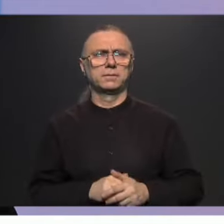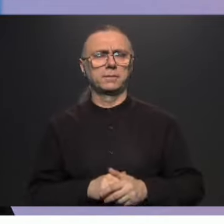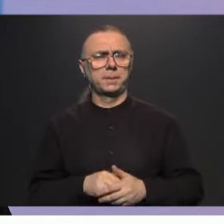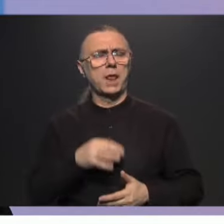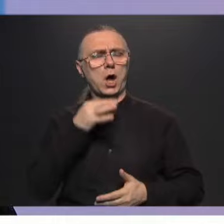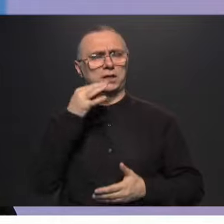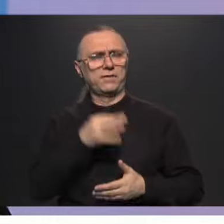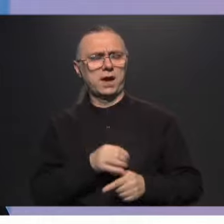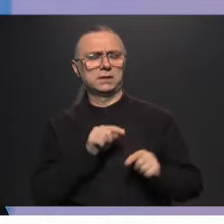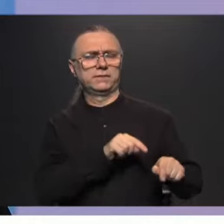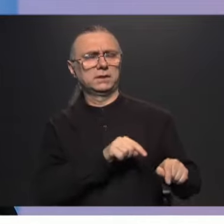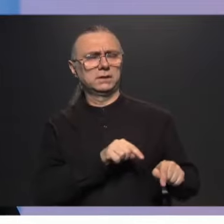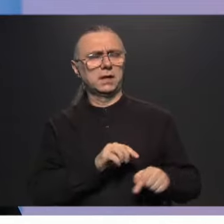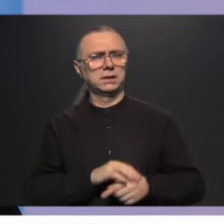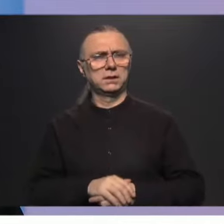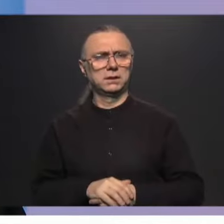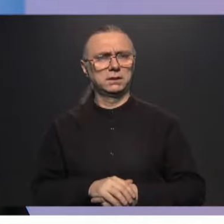же,